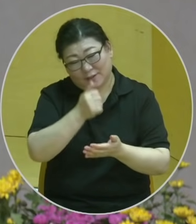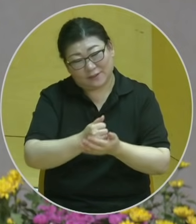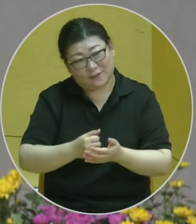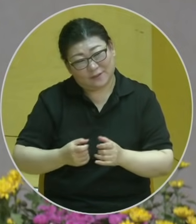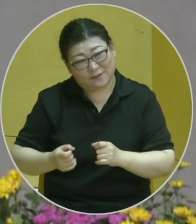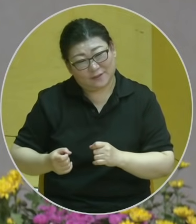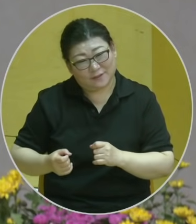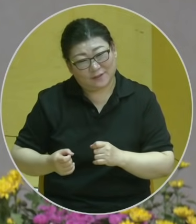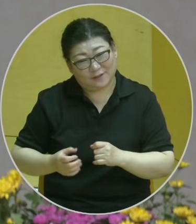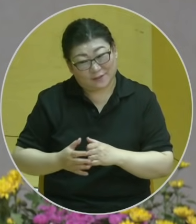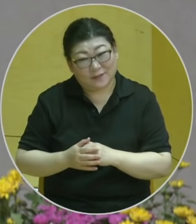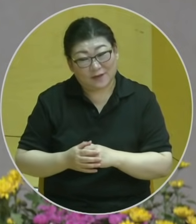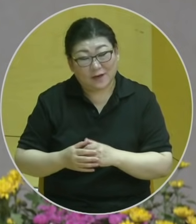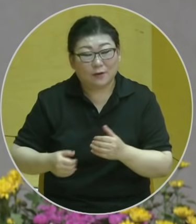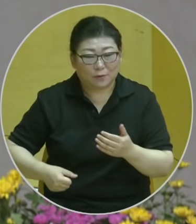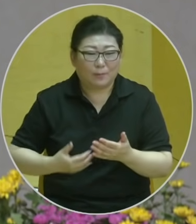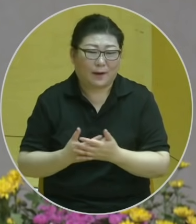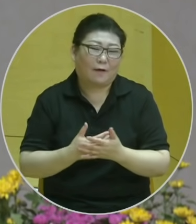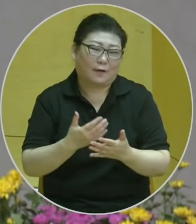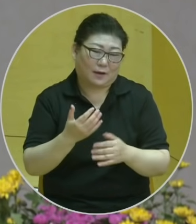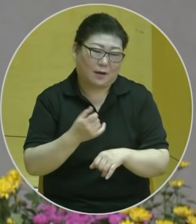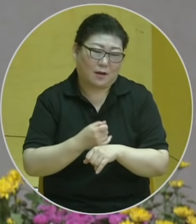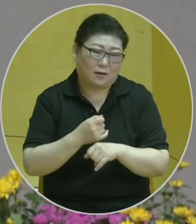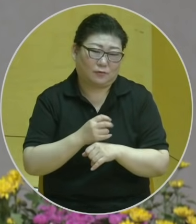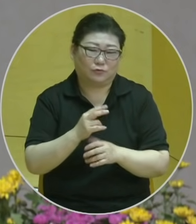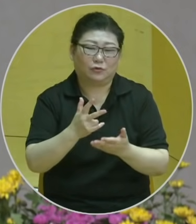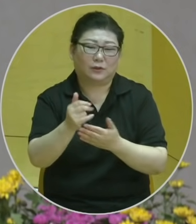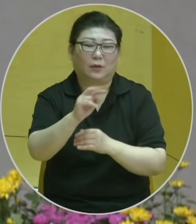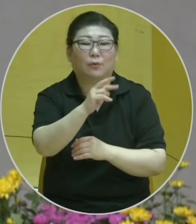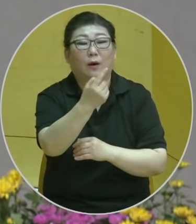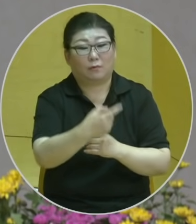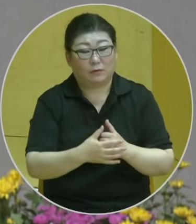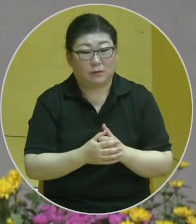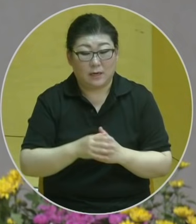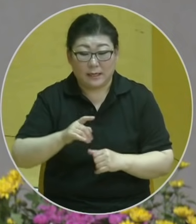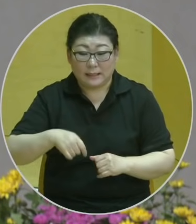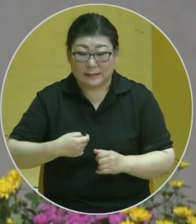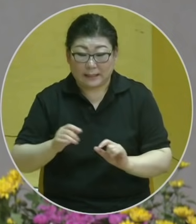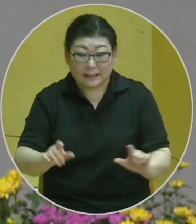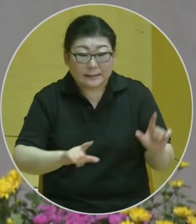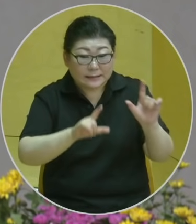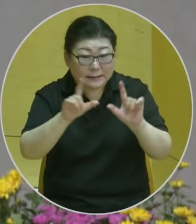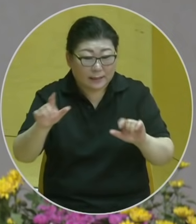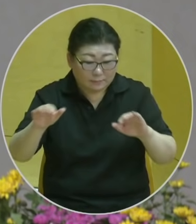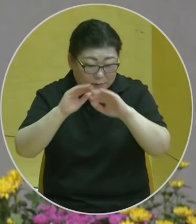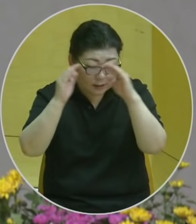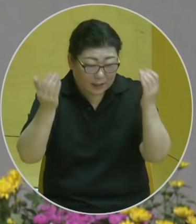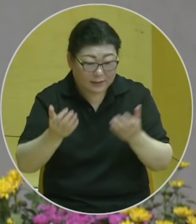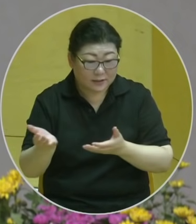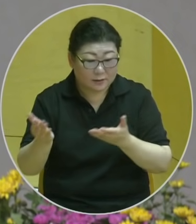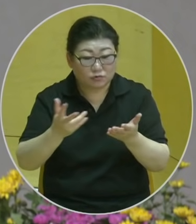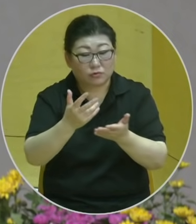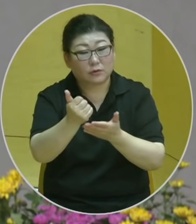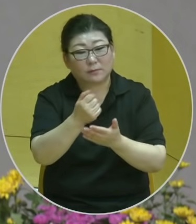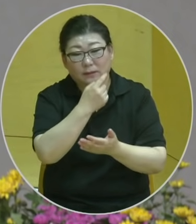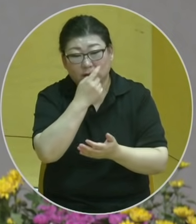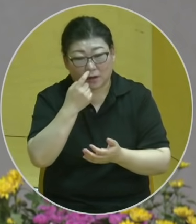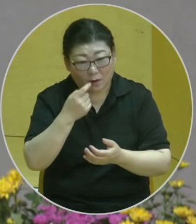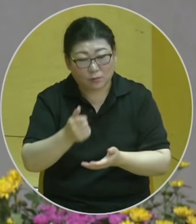합니다. 자기의 모든 것 그걸 다 바쳐서 주님을 증거하는 일에, 주님을 섬기는